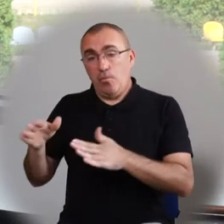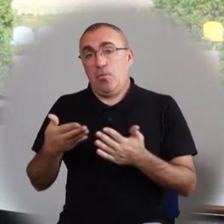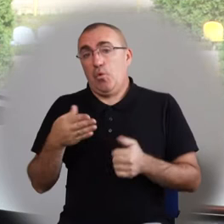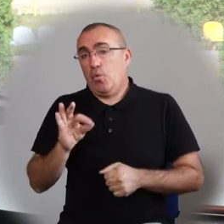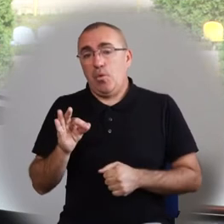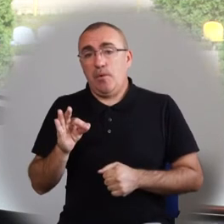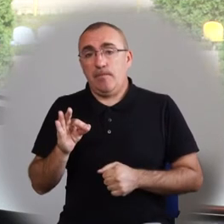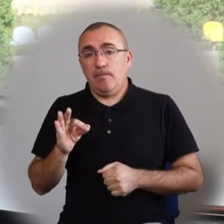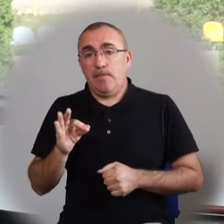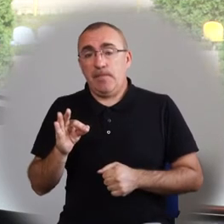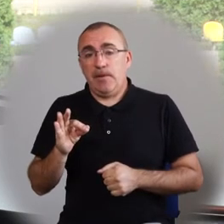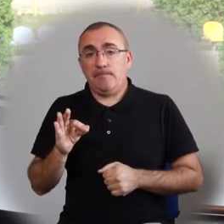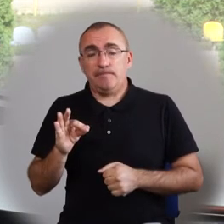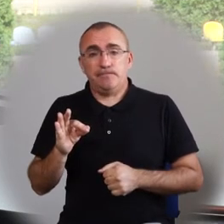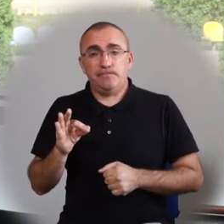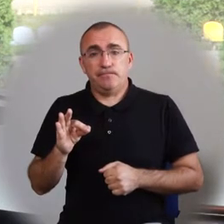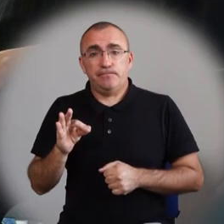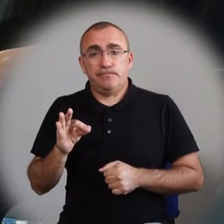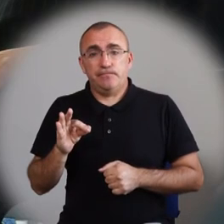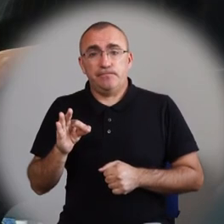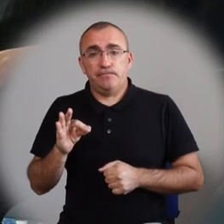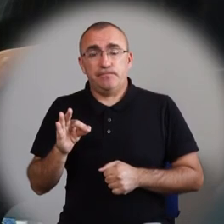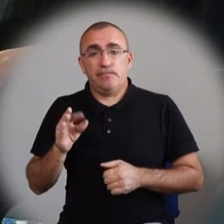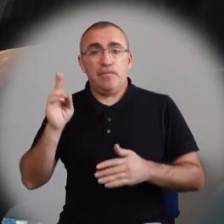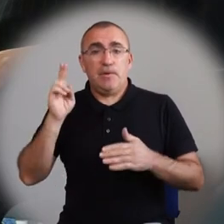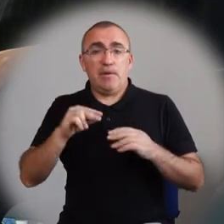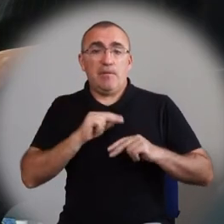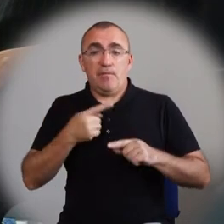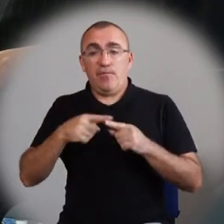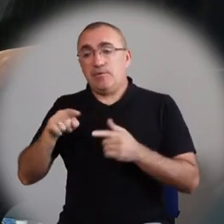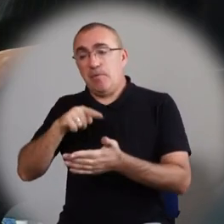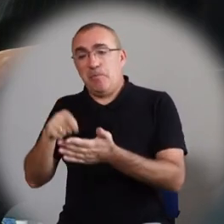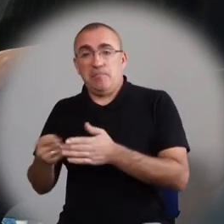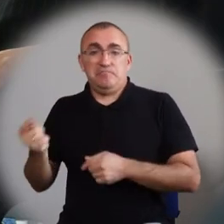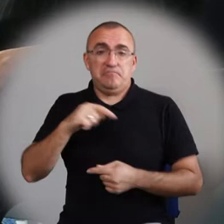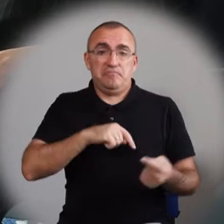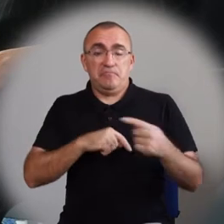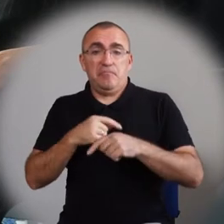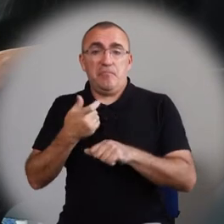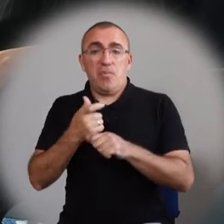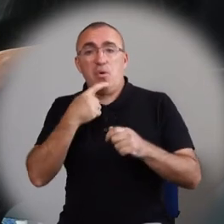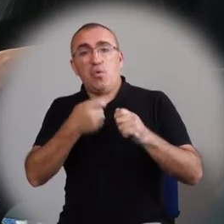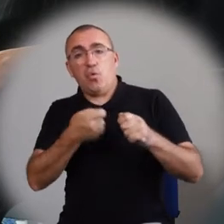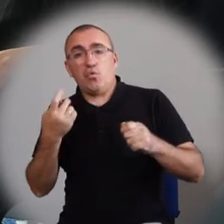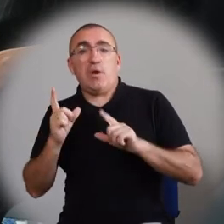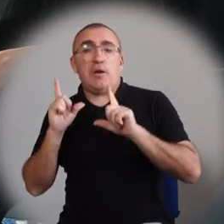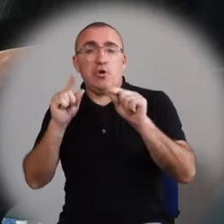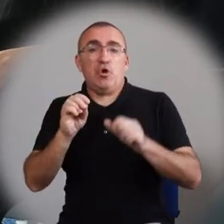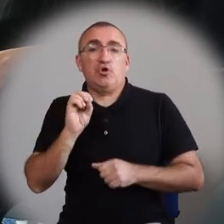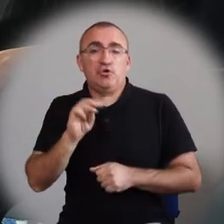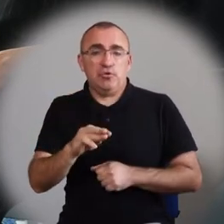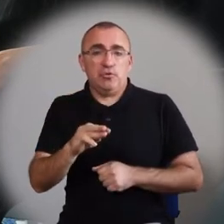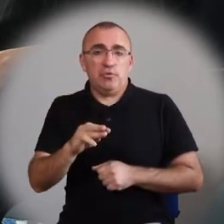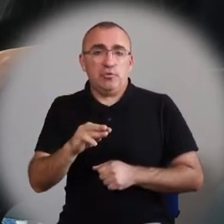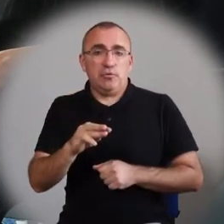то в Києві, я думаю, з одного кінця міста в інший набагато довше треба їхати, ніж